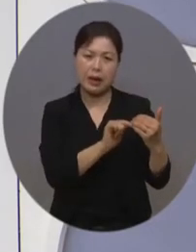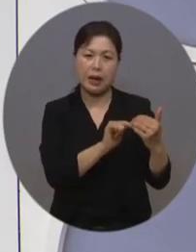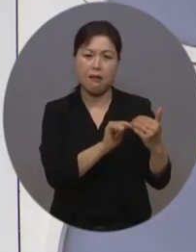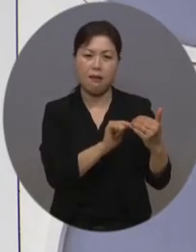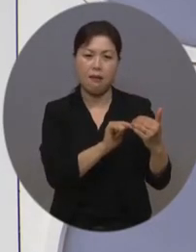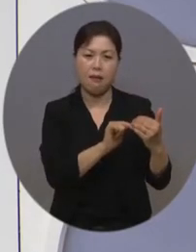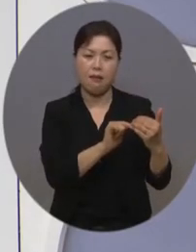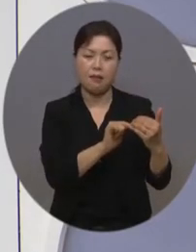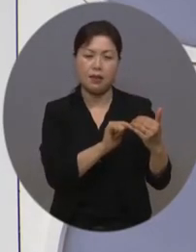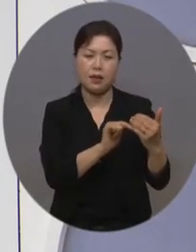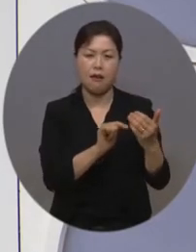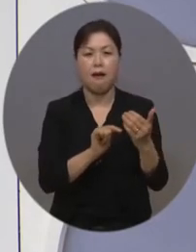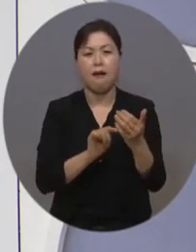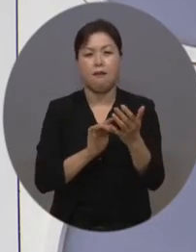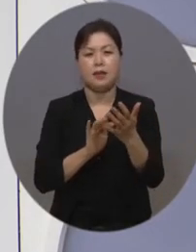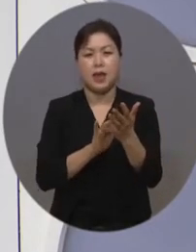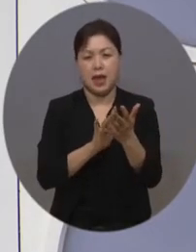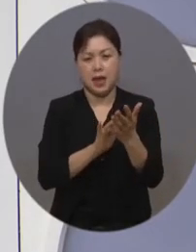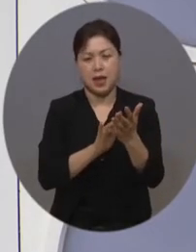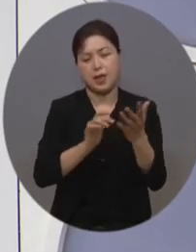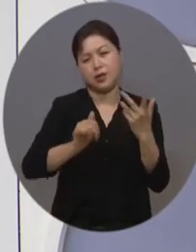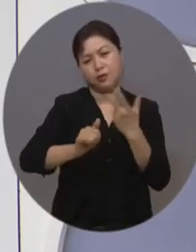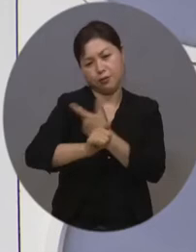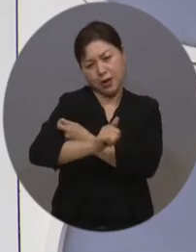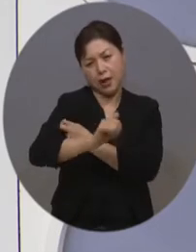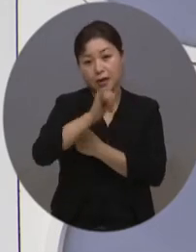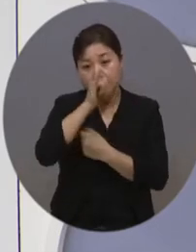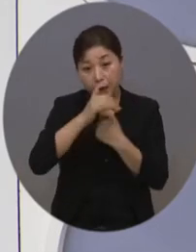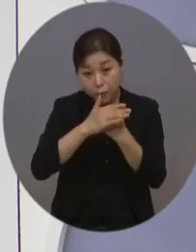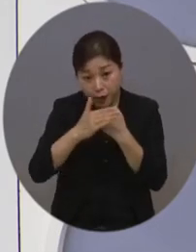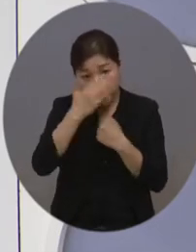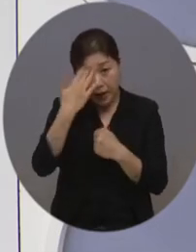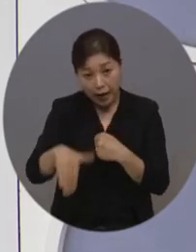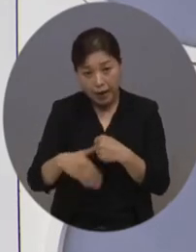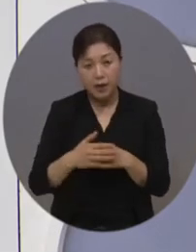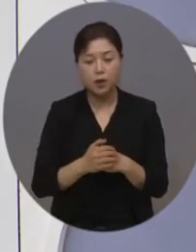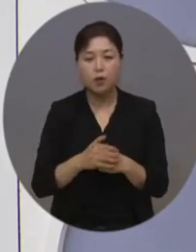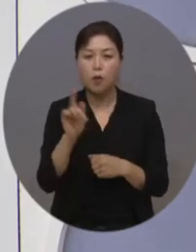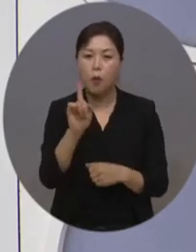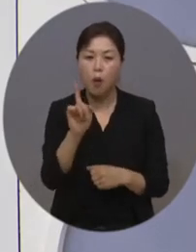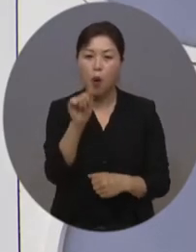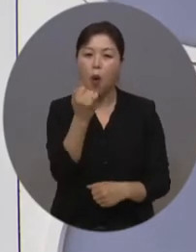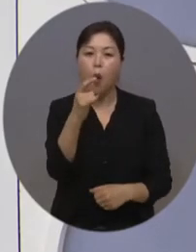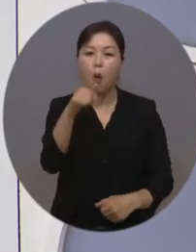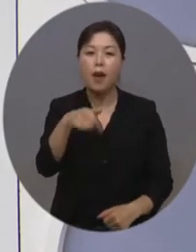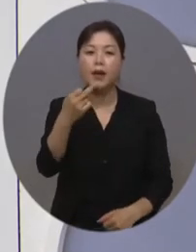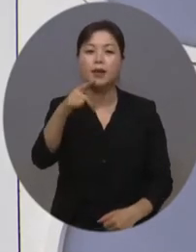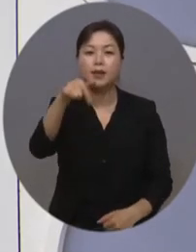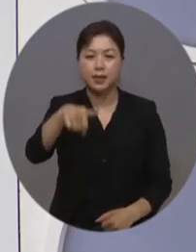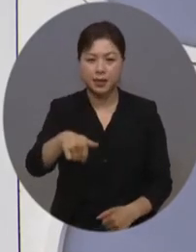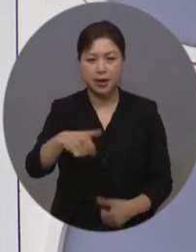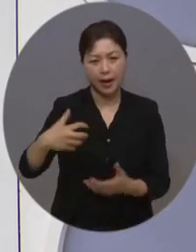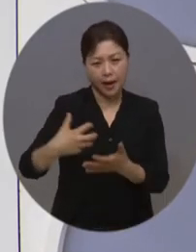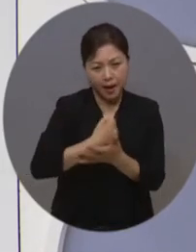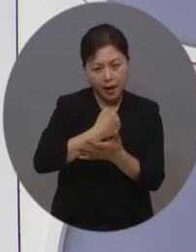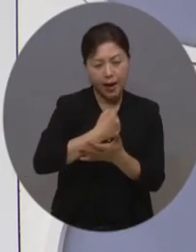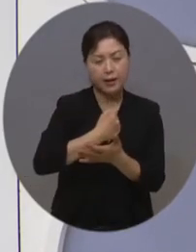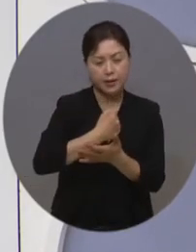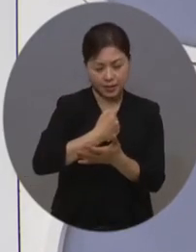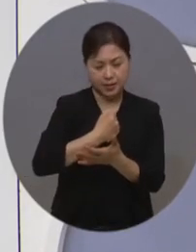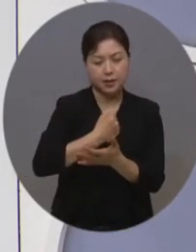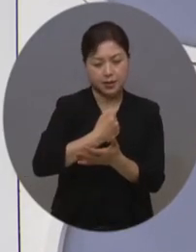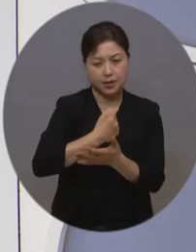다행인데 그렇게 요거를 우리가 획득 면역력이다 그렇게 부릅니다. 그러니까 우리가 타고난 면역력도 있고